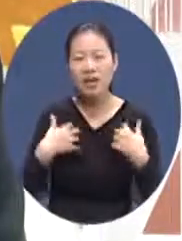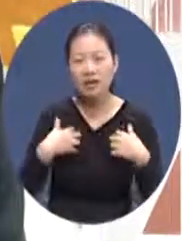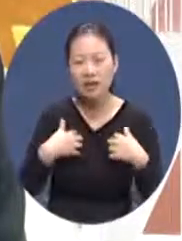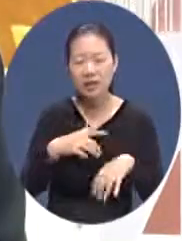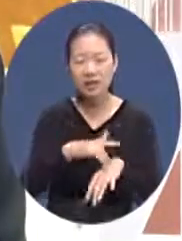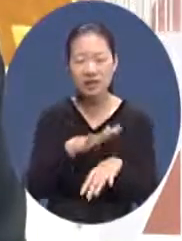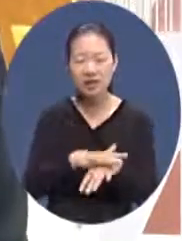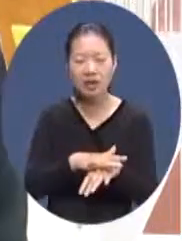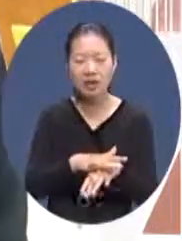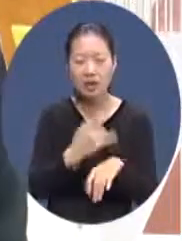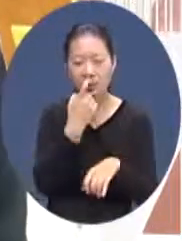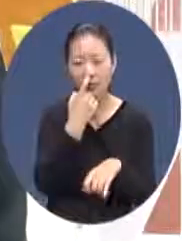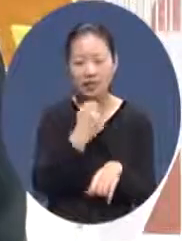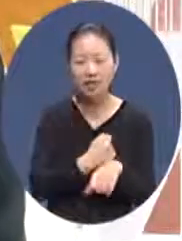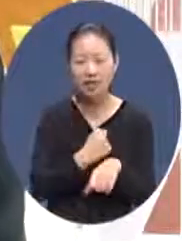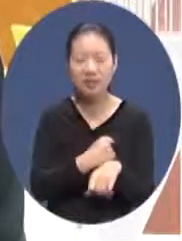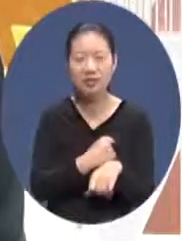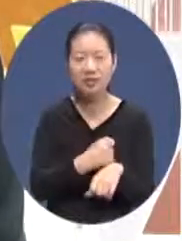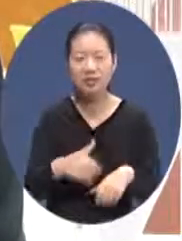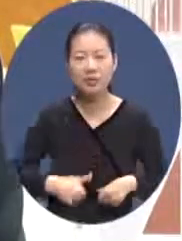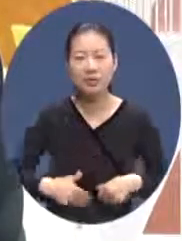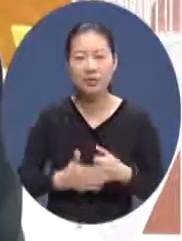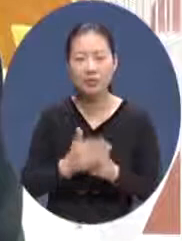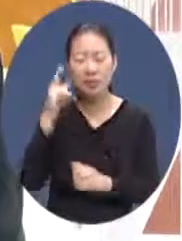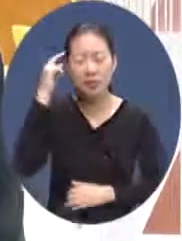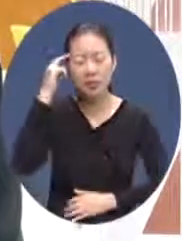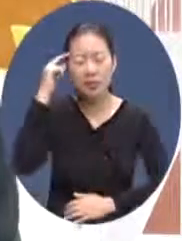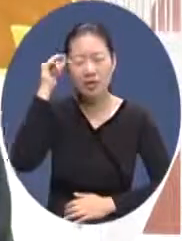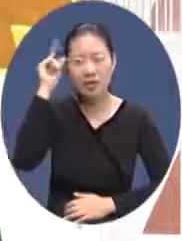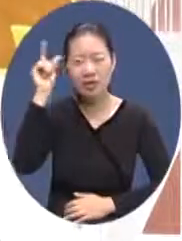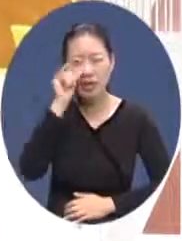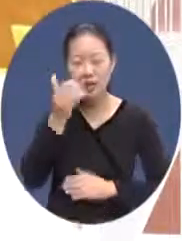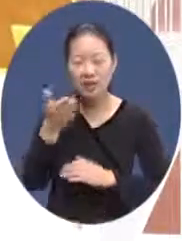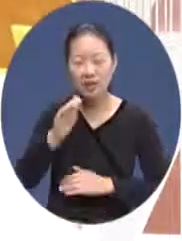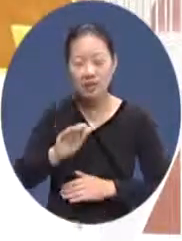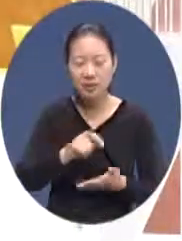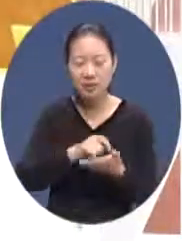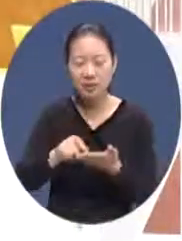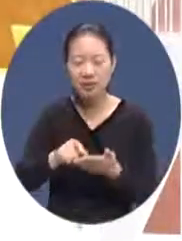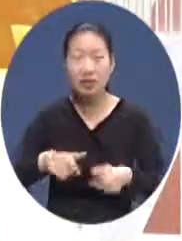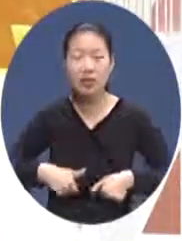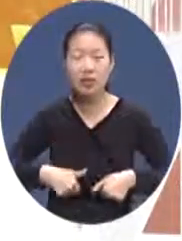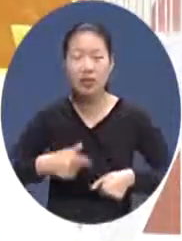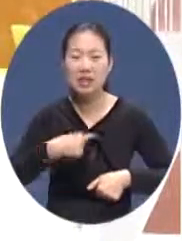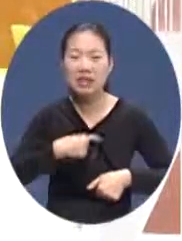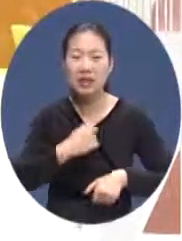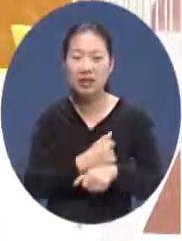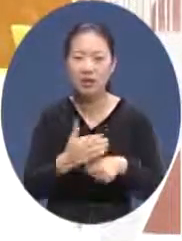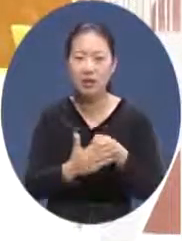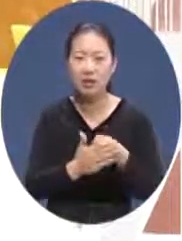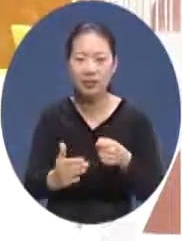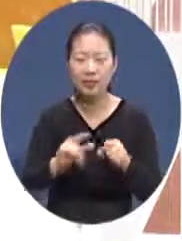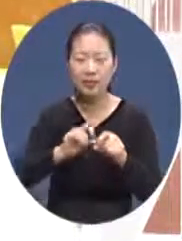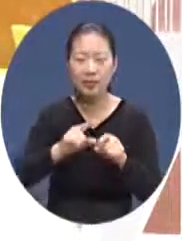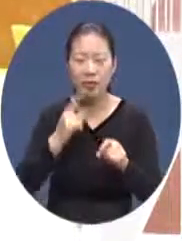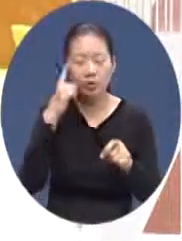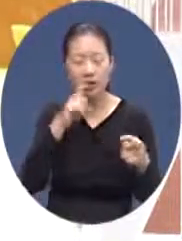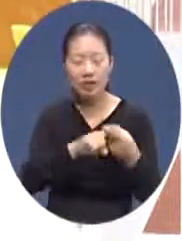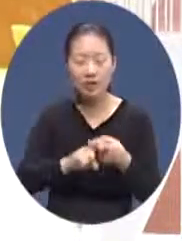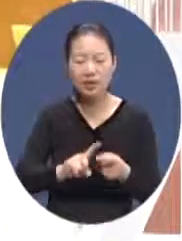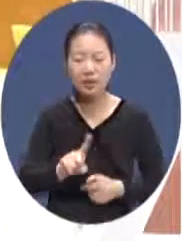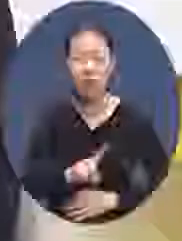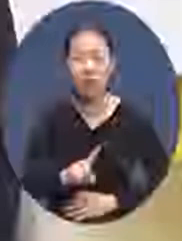쓰는 습관을 자꾸 들이는 게 중요한 거잖아요. 얘가 머리는 우수한데 쓰는 걸 싫어하니까. 그러면 예담이가 주로 많은 관심사를 갖는 데가